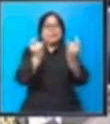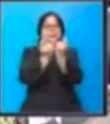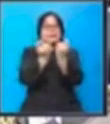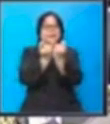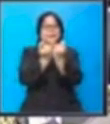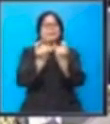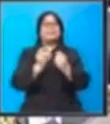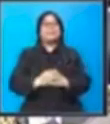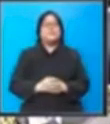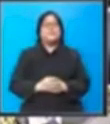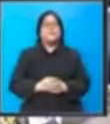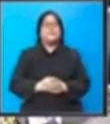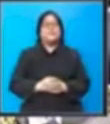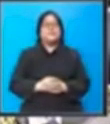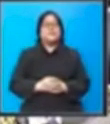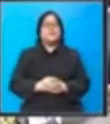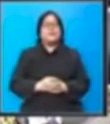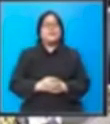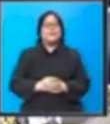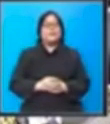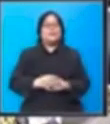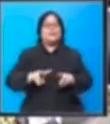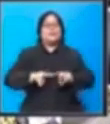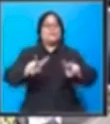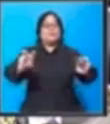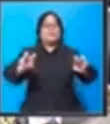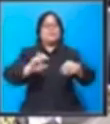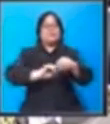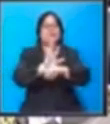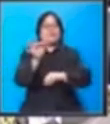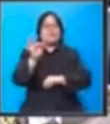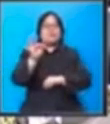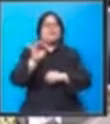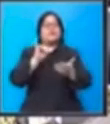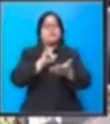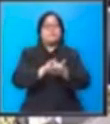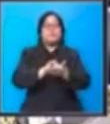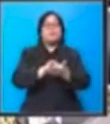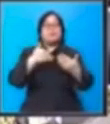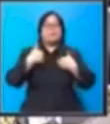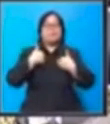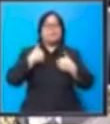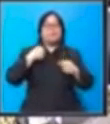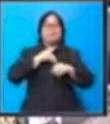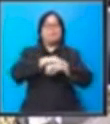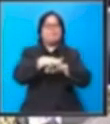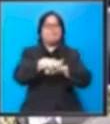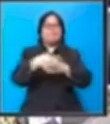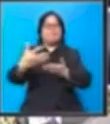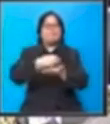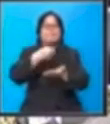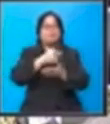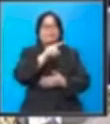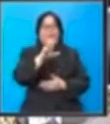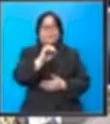Taiping. Penularan pandemik COVID-19 telah memberi implikasi ke atas pendapatan pengendali zoo